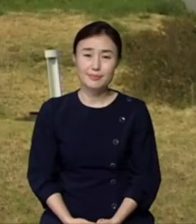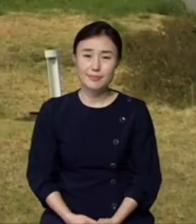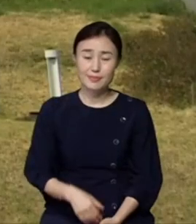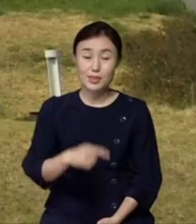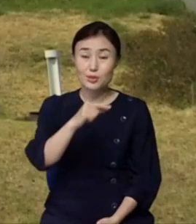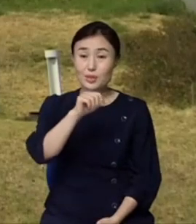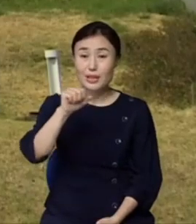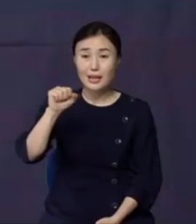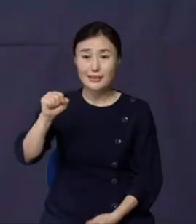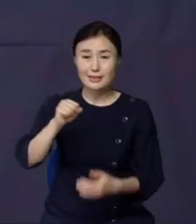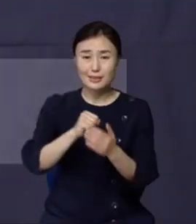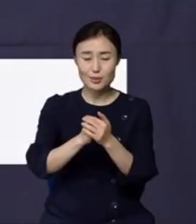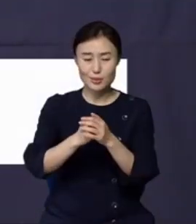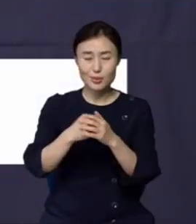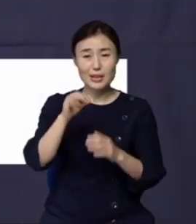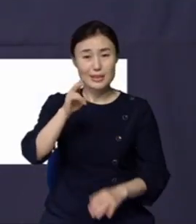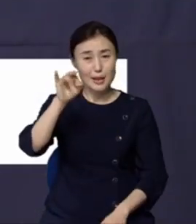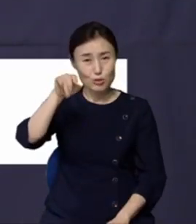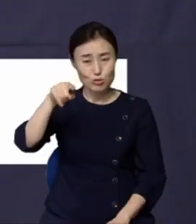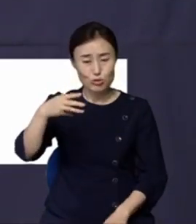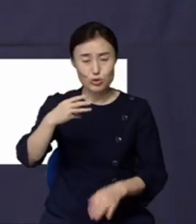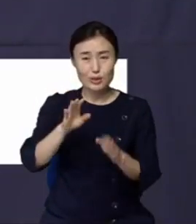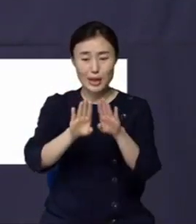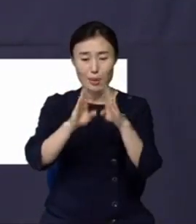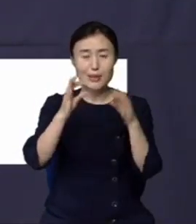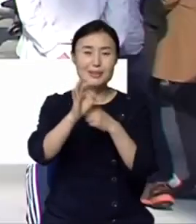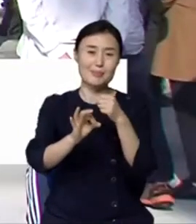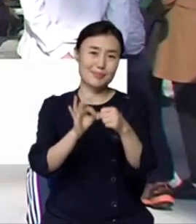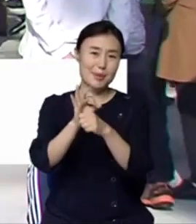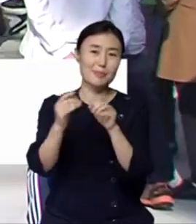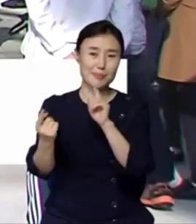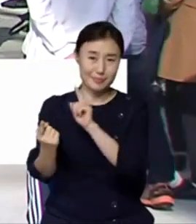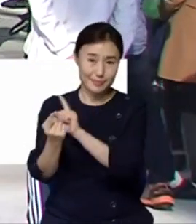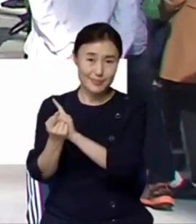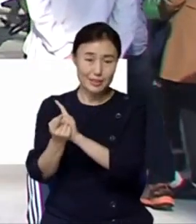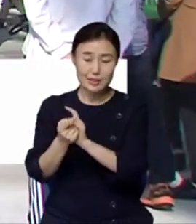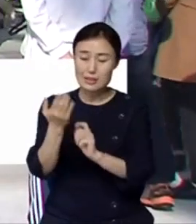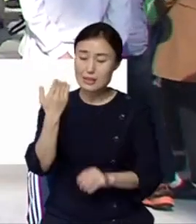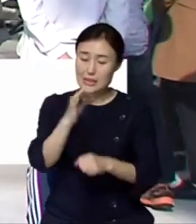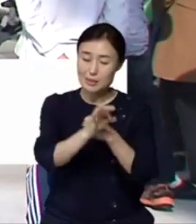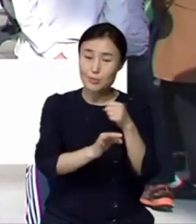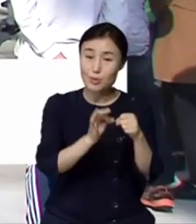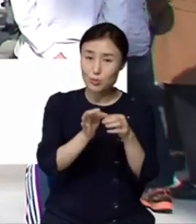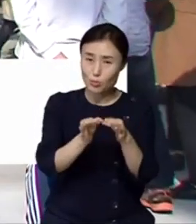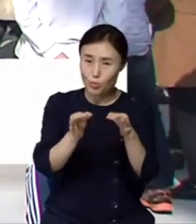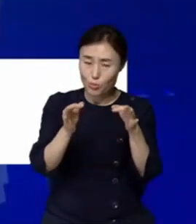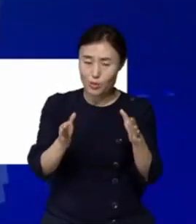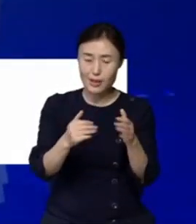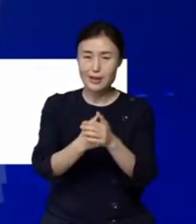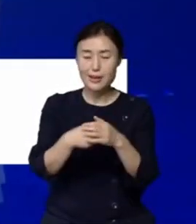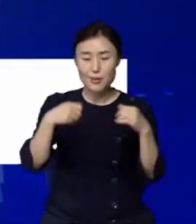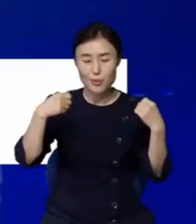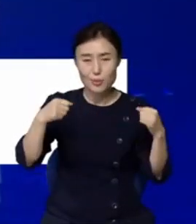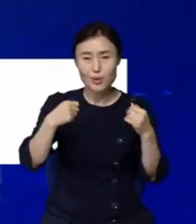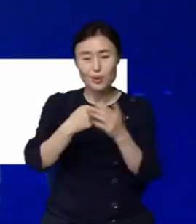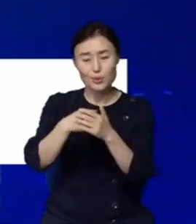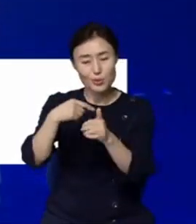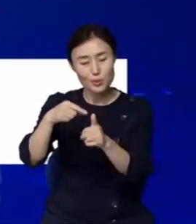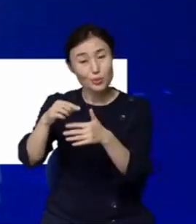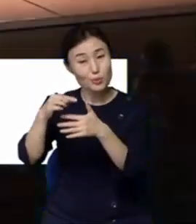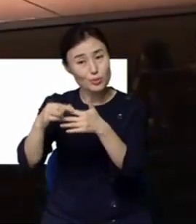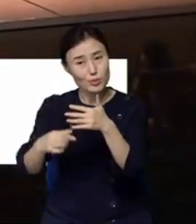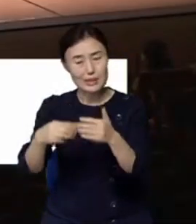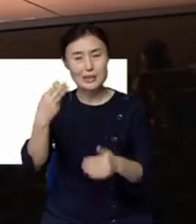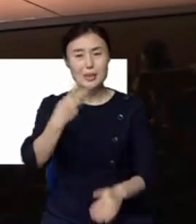GS 칼텍스 예울마루가 개관 10주년을 맞았습니다. 지난 10년 동안 개최된 공연, 전시, 교육